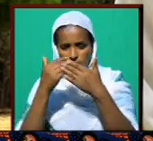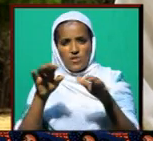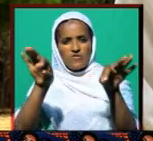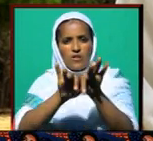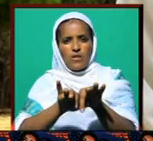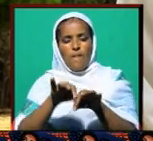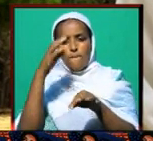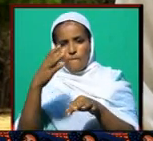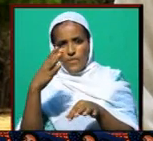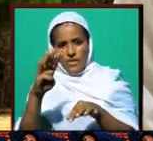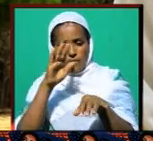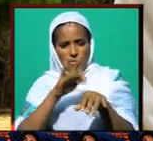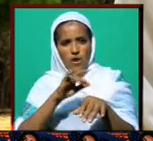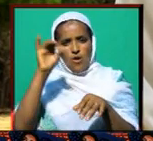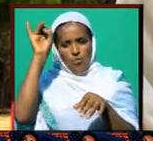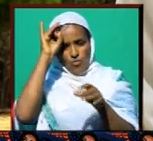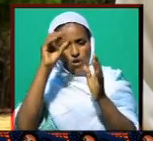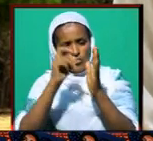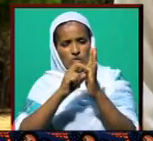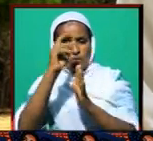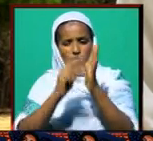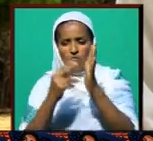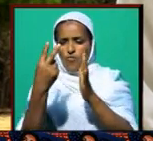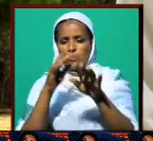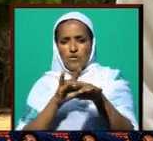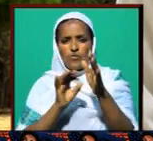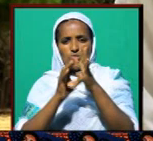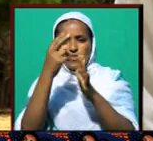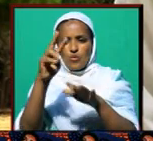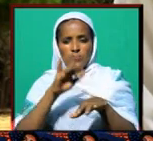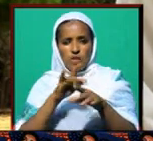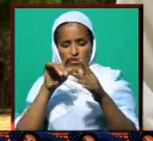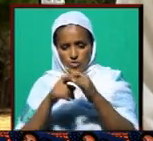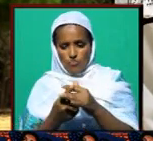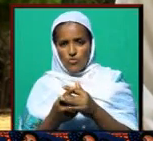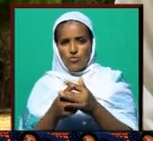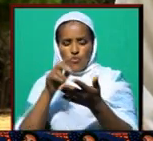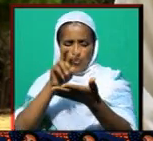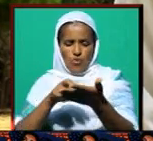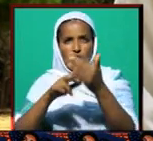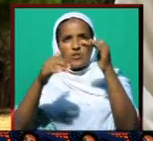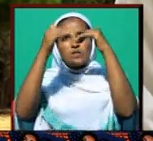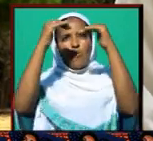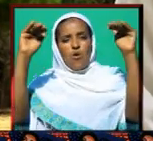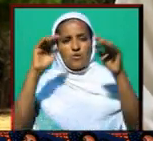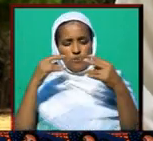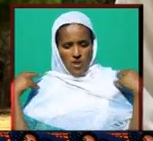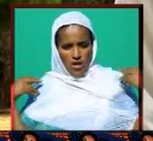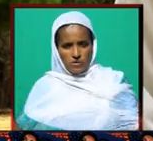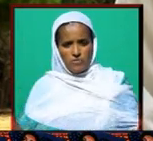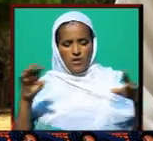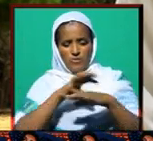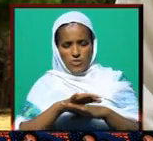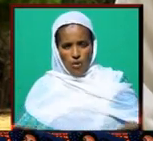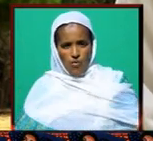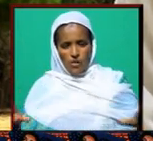ልክ ሰማያውያንም ምድራውያንም አንድ ሁነን ለማመስገን ያስፈልገናል። ልክ በቤተልሔም ላይ በሉቃስ ወንጌል ምዕራፍ 2 ላይ የምናነባቸው ቁጥር